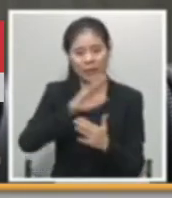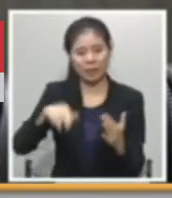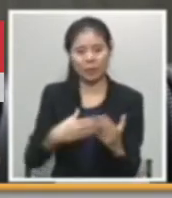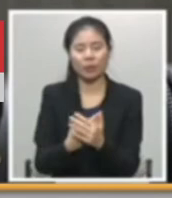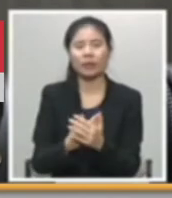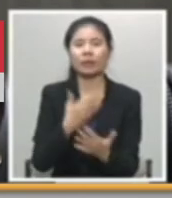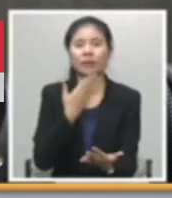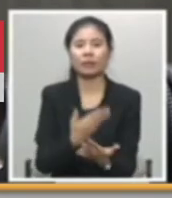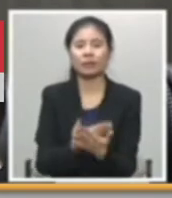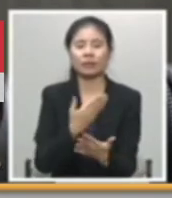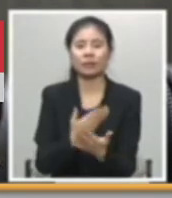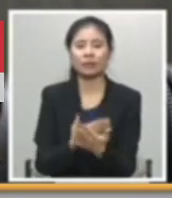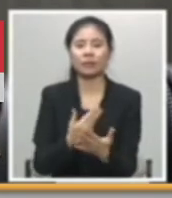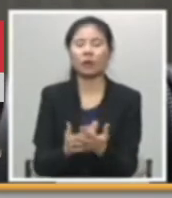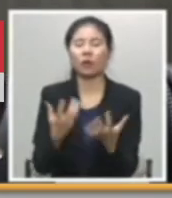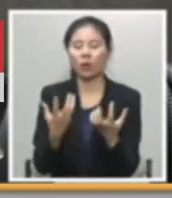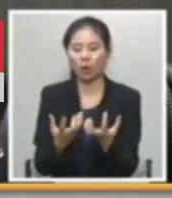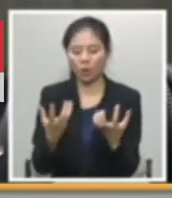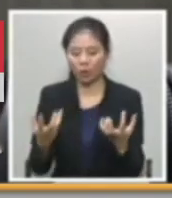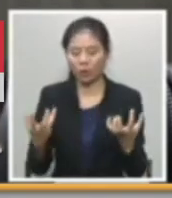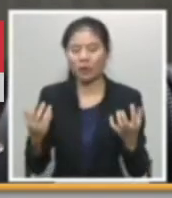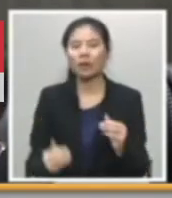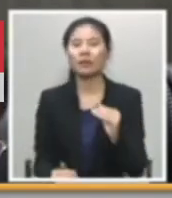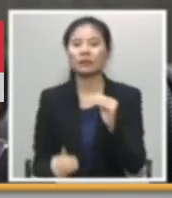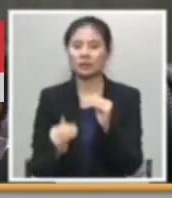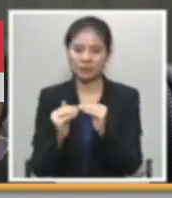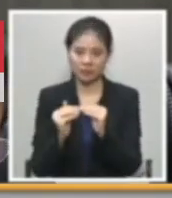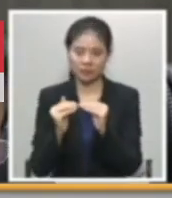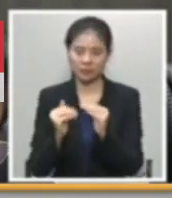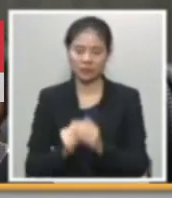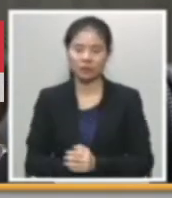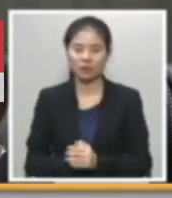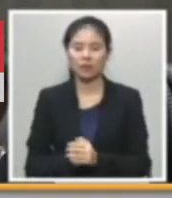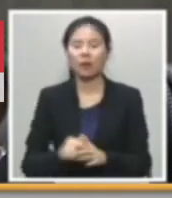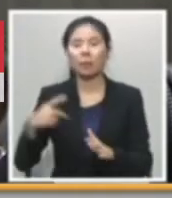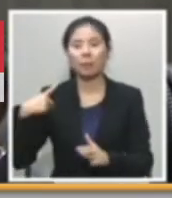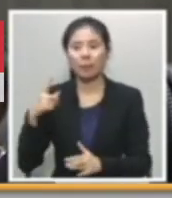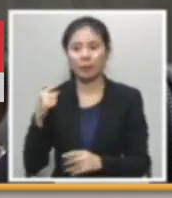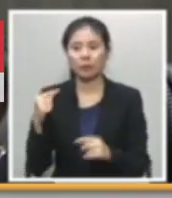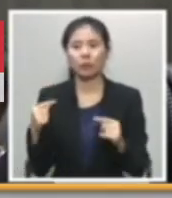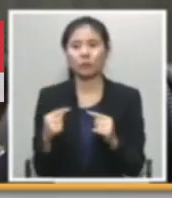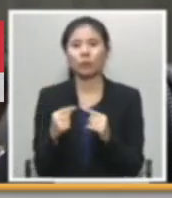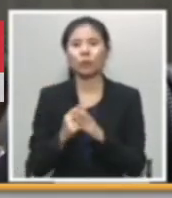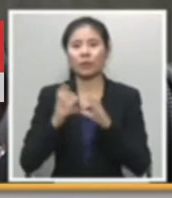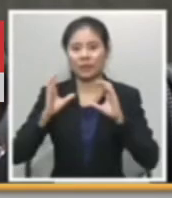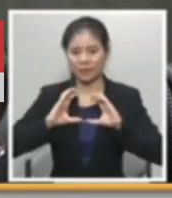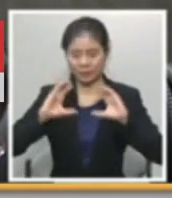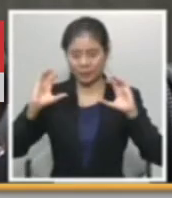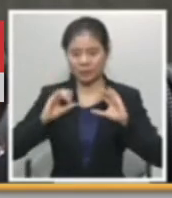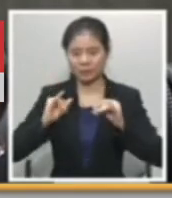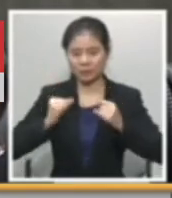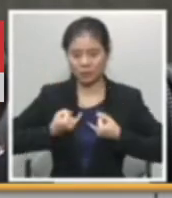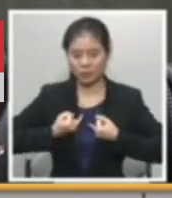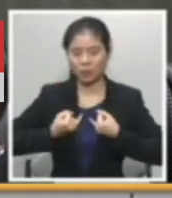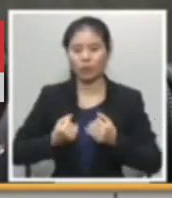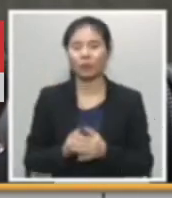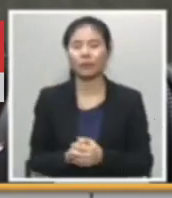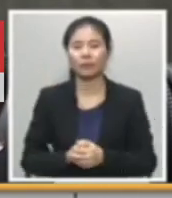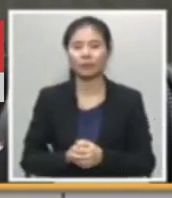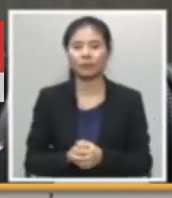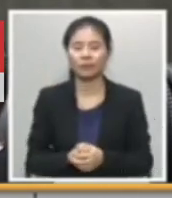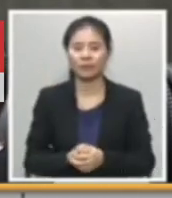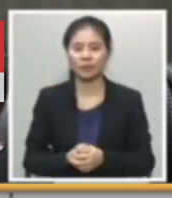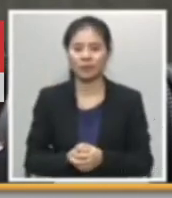ทั้งปวงทรัพย์สินสิทธิและผลประโยชน์ที่รัฐเป็นเจ้าของ